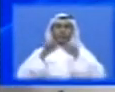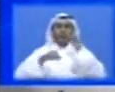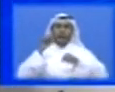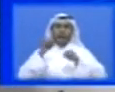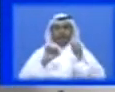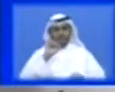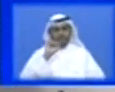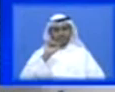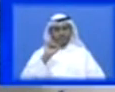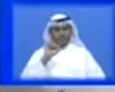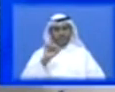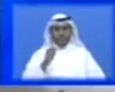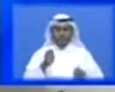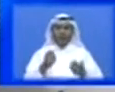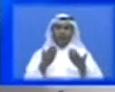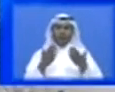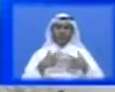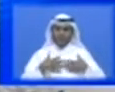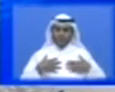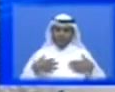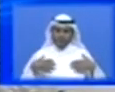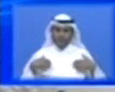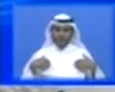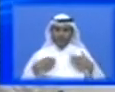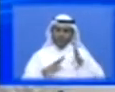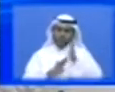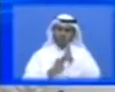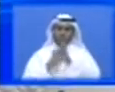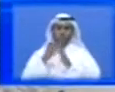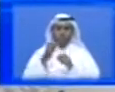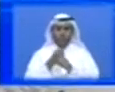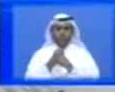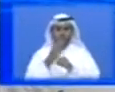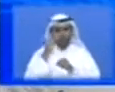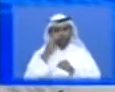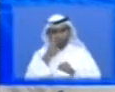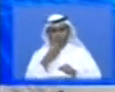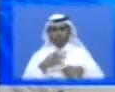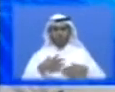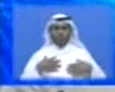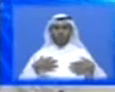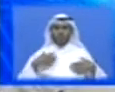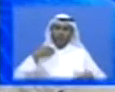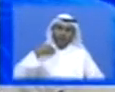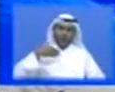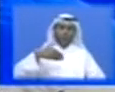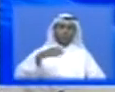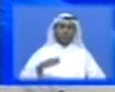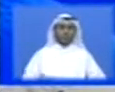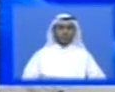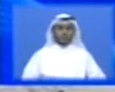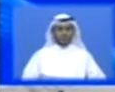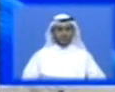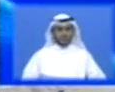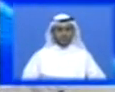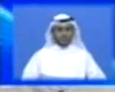العيد الوطني لبلادها، متمنيا لفخامتها موفور الصحة والعافية، وللبلد الصديق دوام التقدم